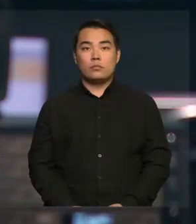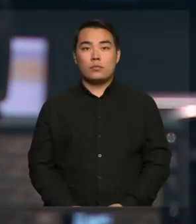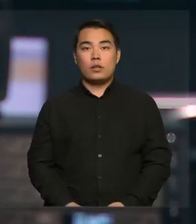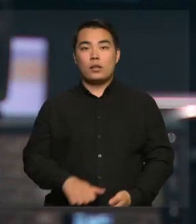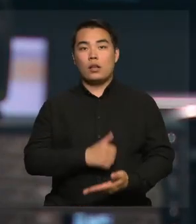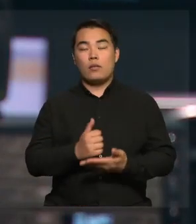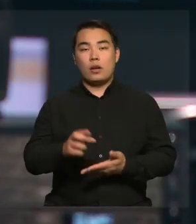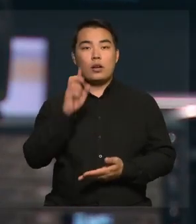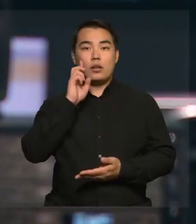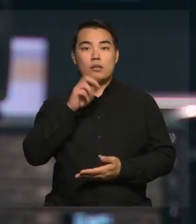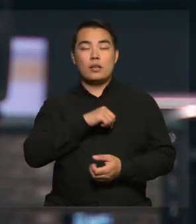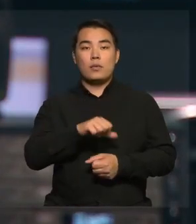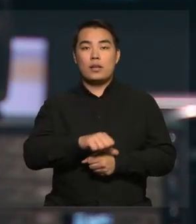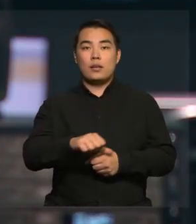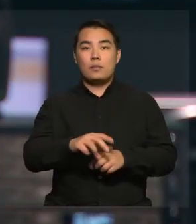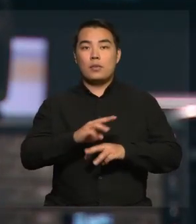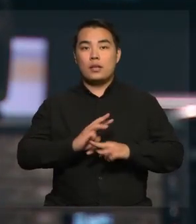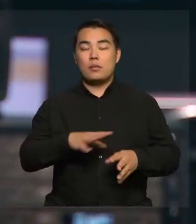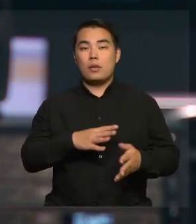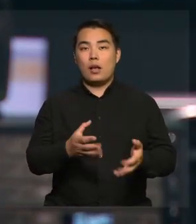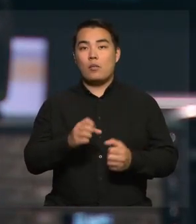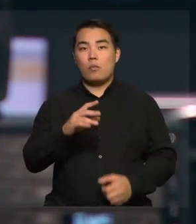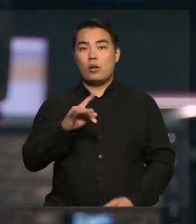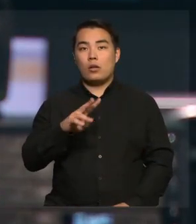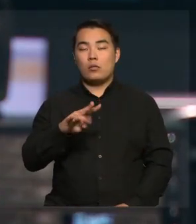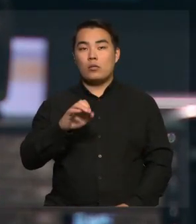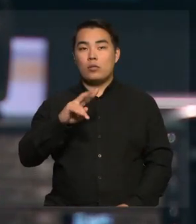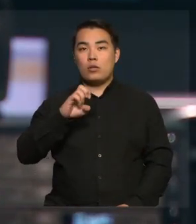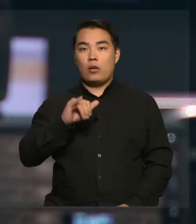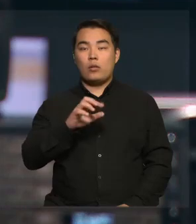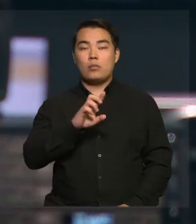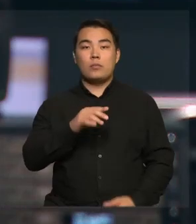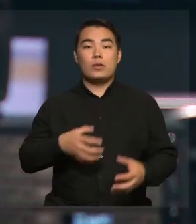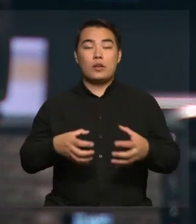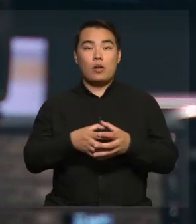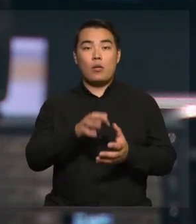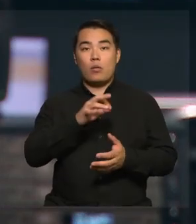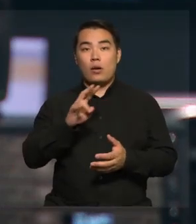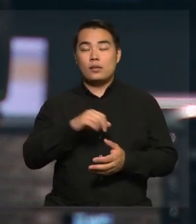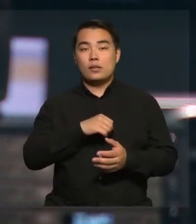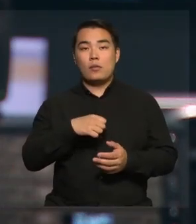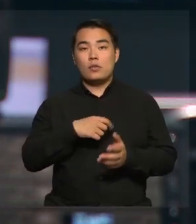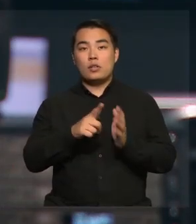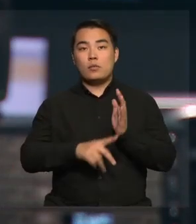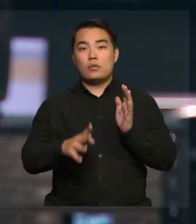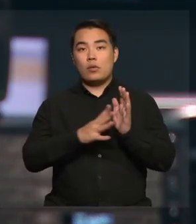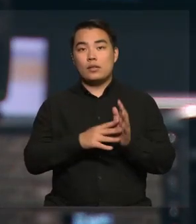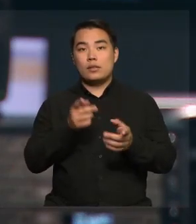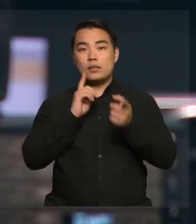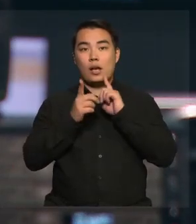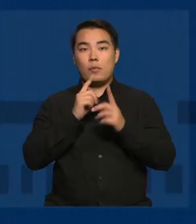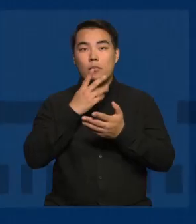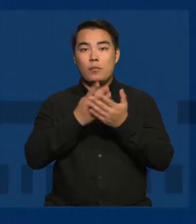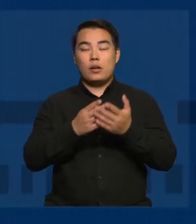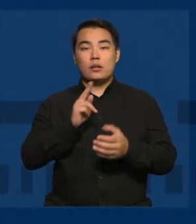Мемлекет басшысы сыртқы істер министрін қабылдады. Мұрат Нұртілеу президентке Біріккен ұлттар ұйымы бас ассамблеясы 79-шы